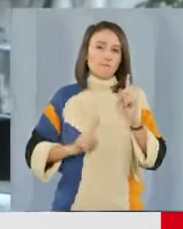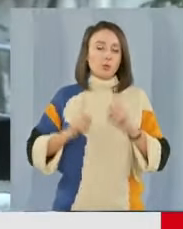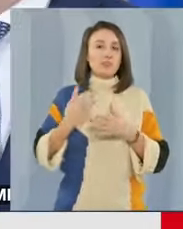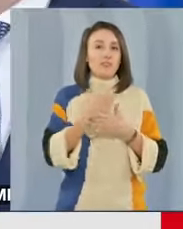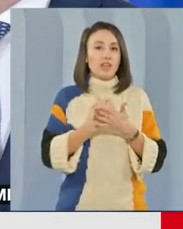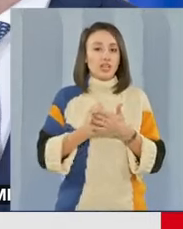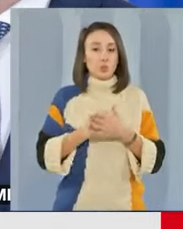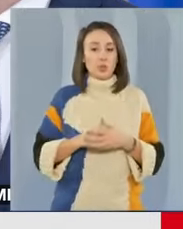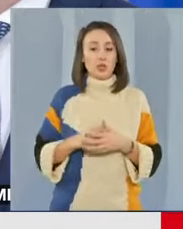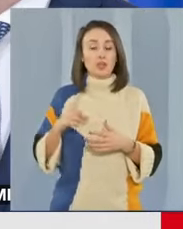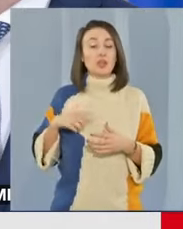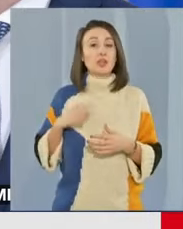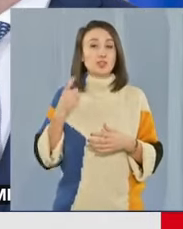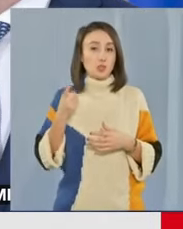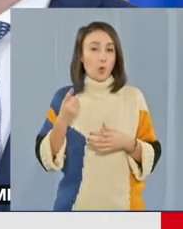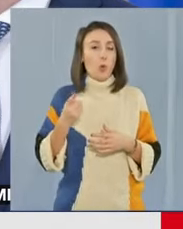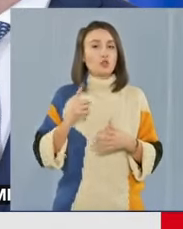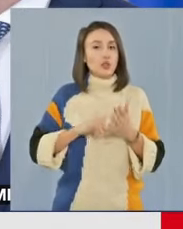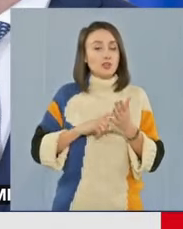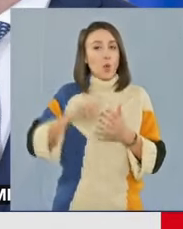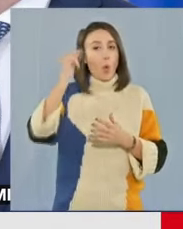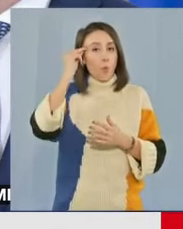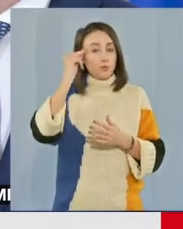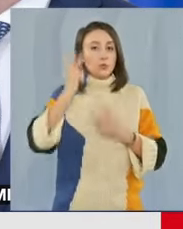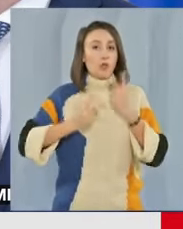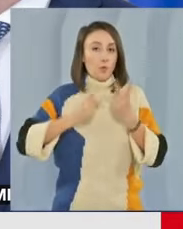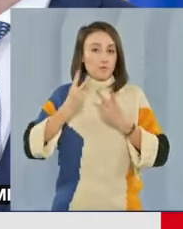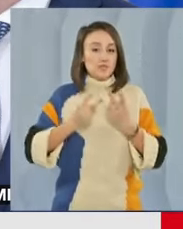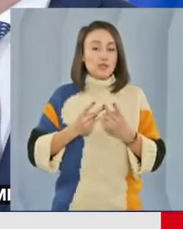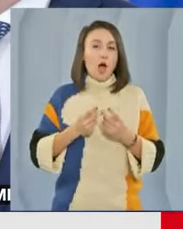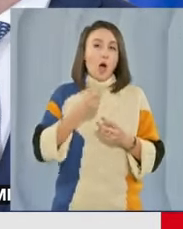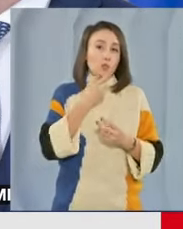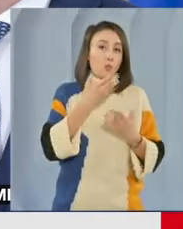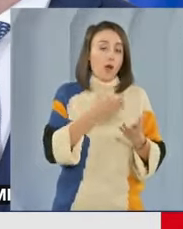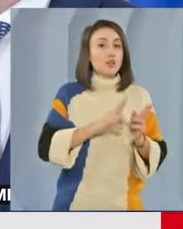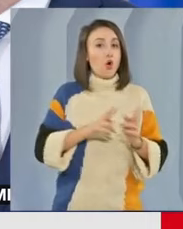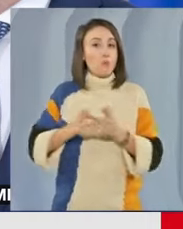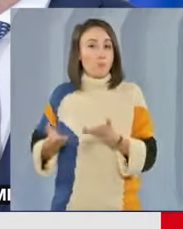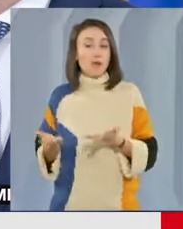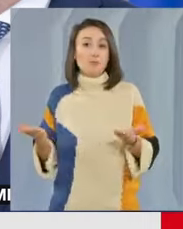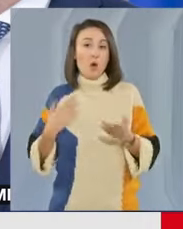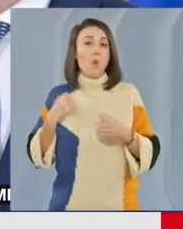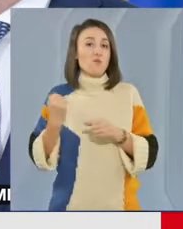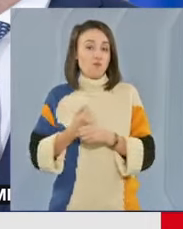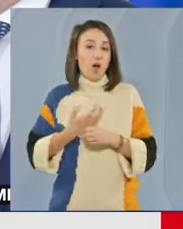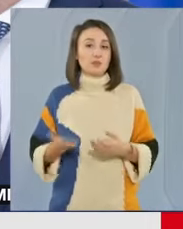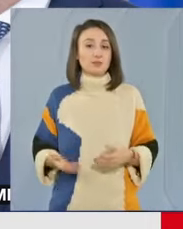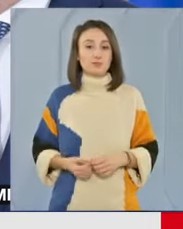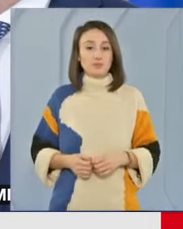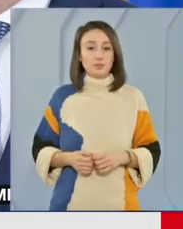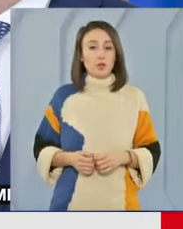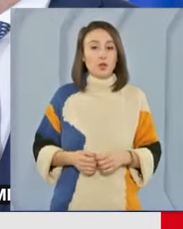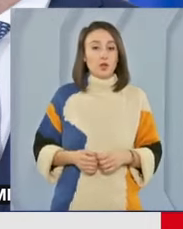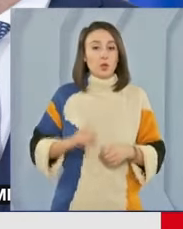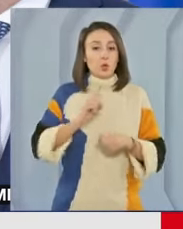de venituri. Este o vizită obișnuită, este vizita anuală normală pe care o fac.